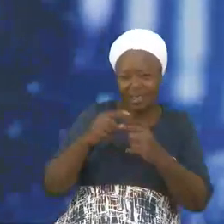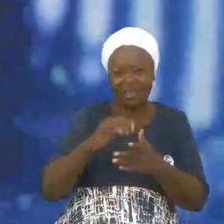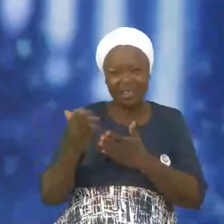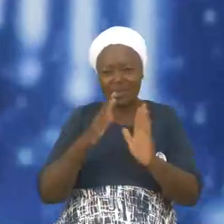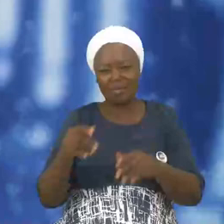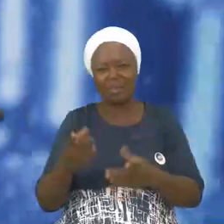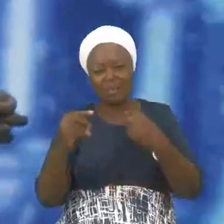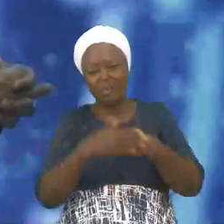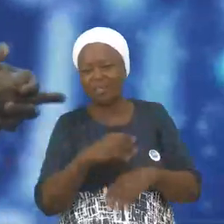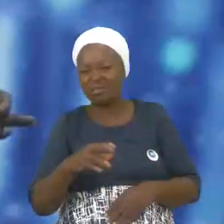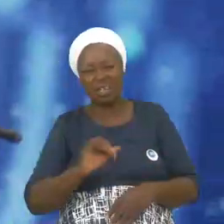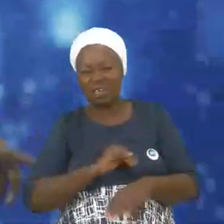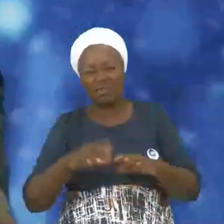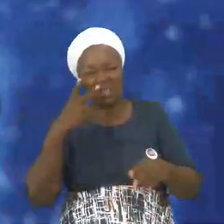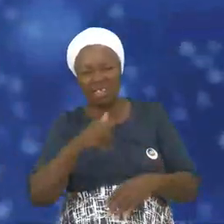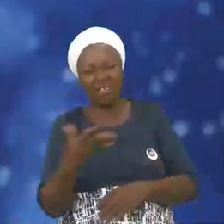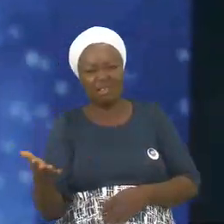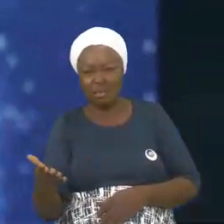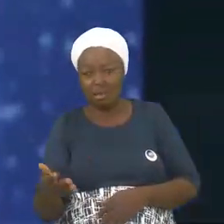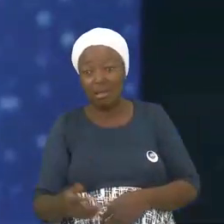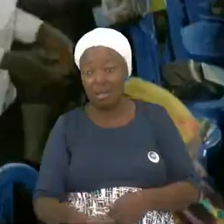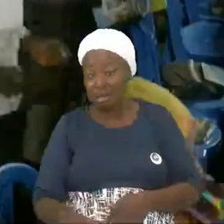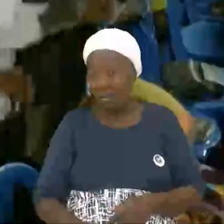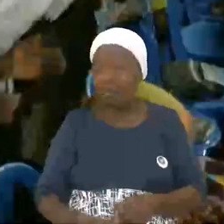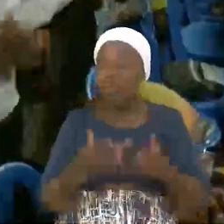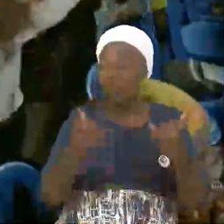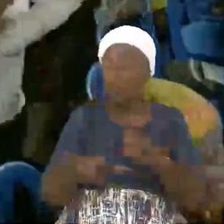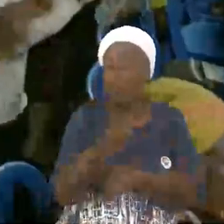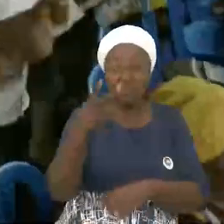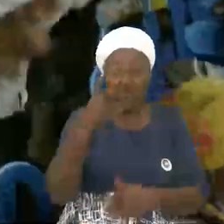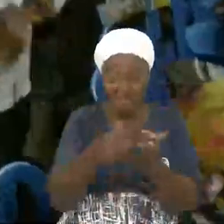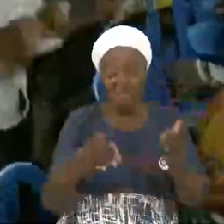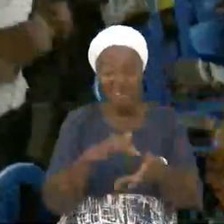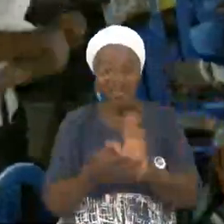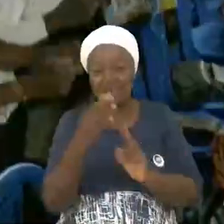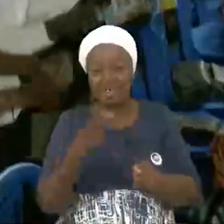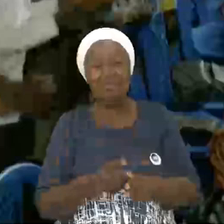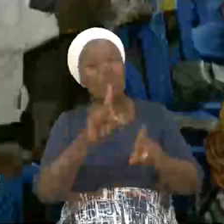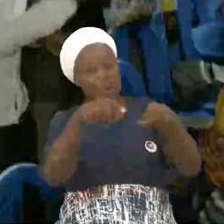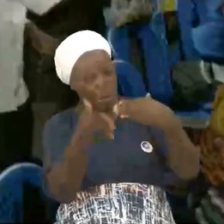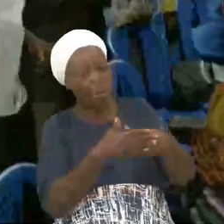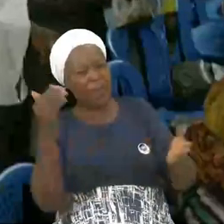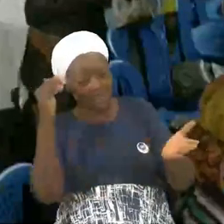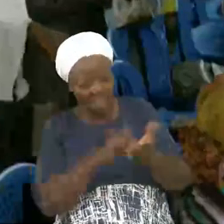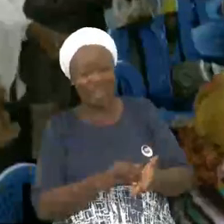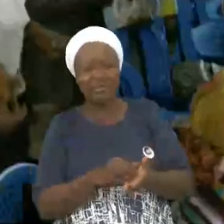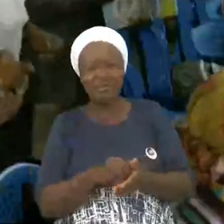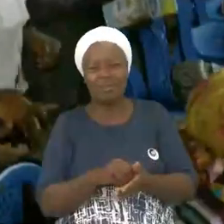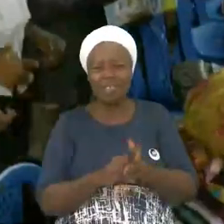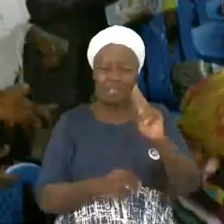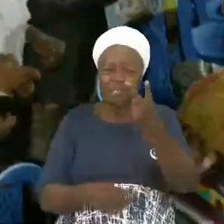va regarder. Le serviteur est revenu et dit, je ne vois rien. Ah ah, aujourd'hui tu dois voir quelque